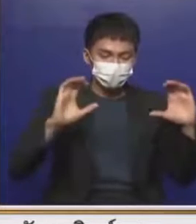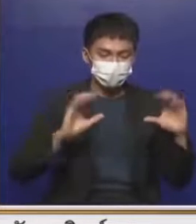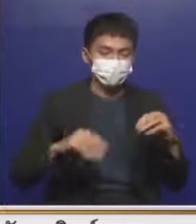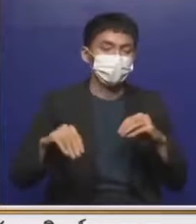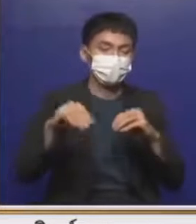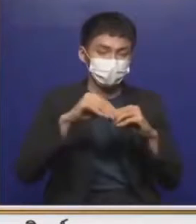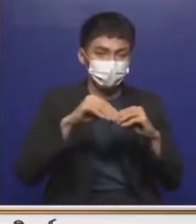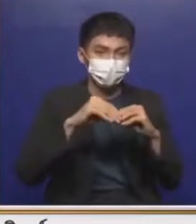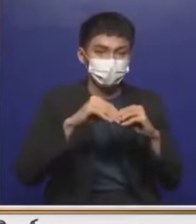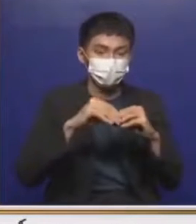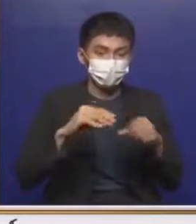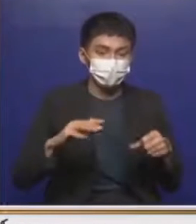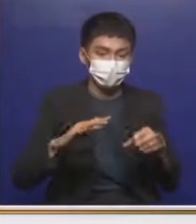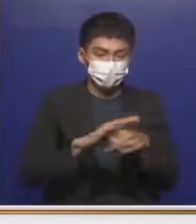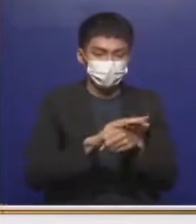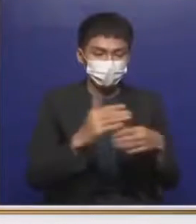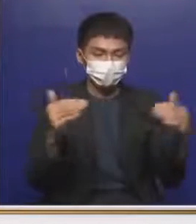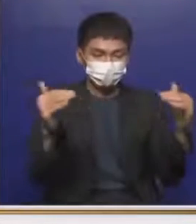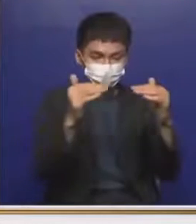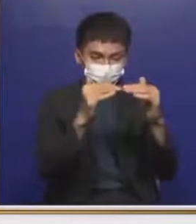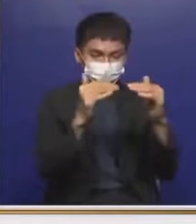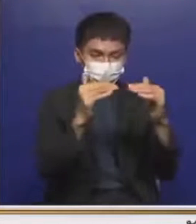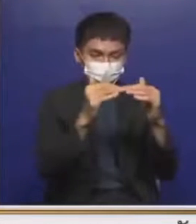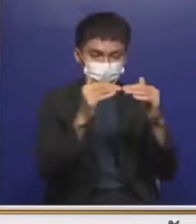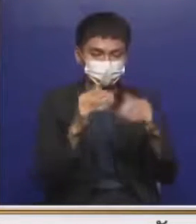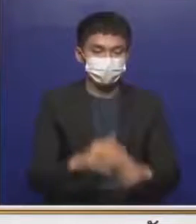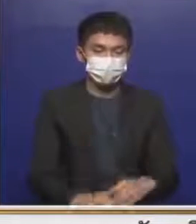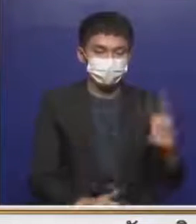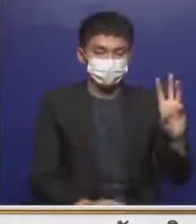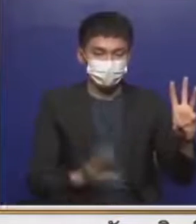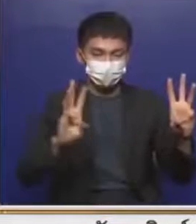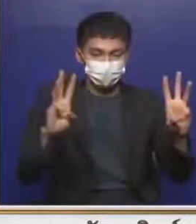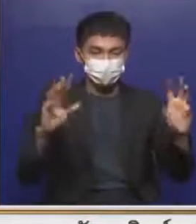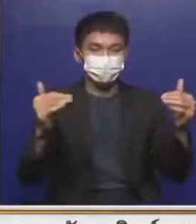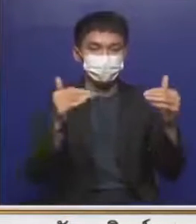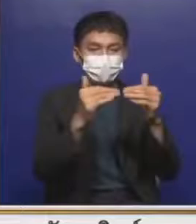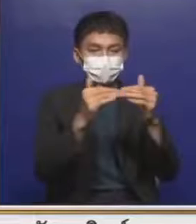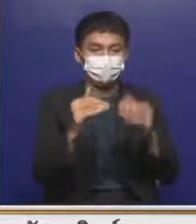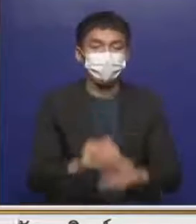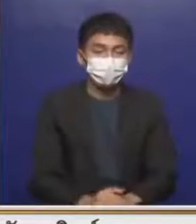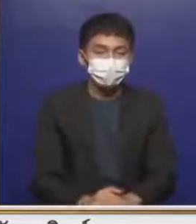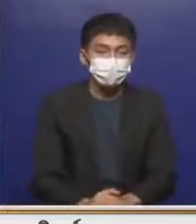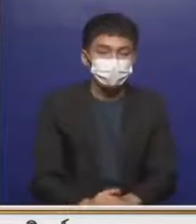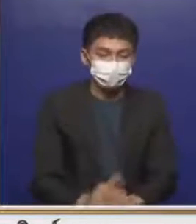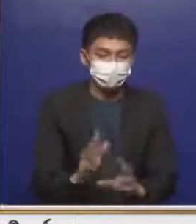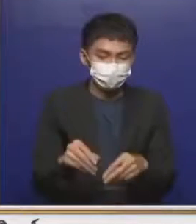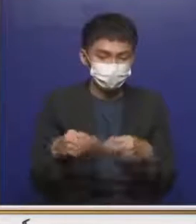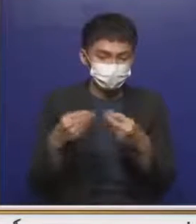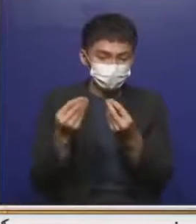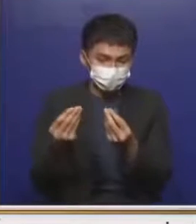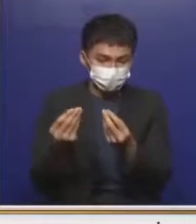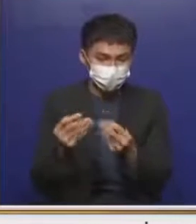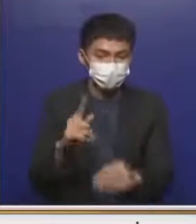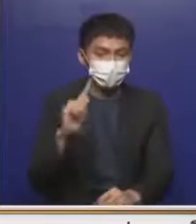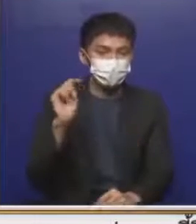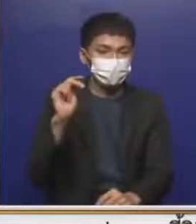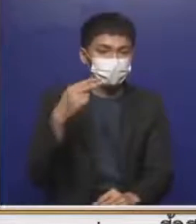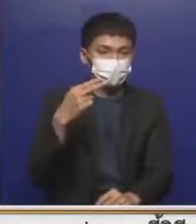้วครบเทากับฝ่ายค้านะครับคือ 6 ท่านก็ขอเรีกระหังจัดท่านธุวีสสองแล้วก็จะให้สลบทานวีดากรณ